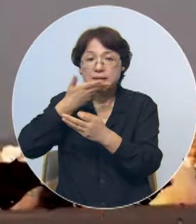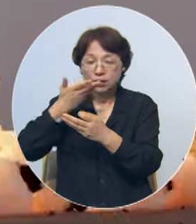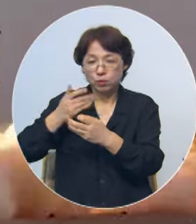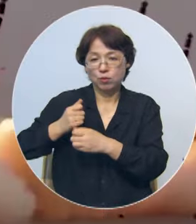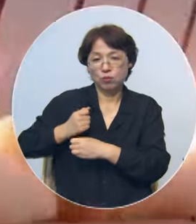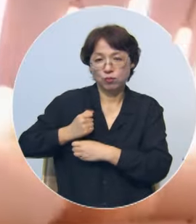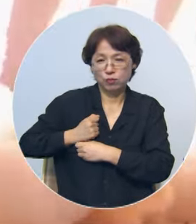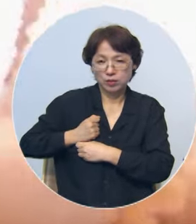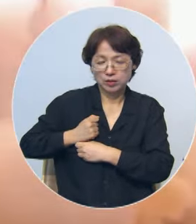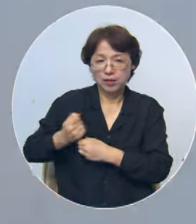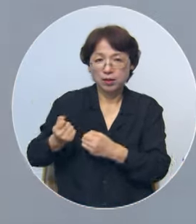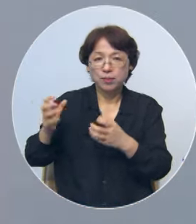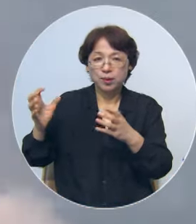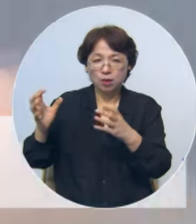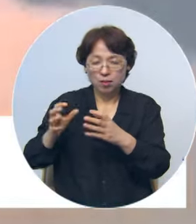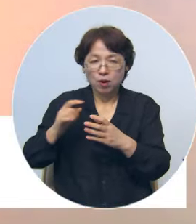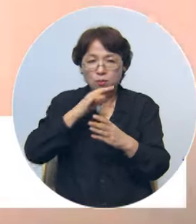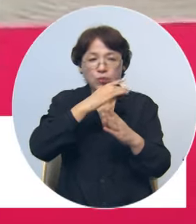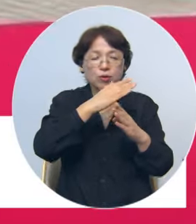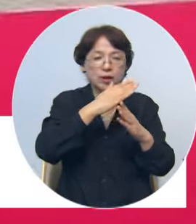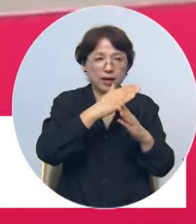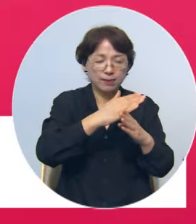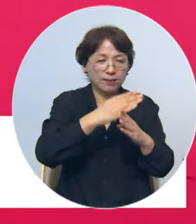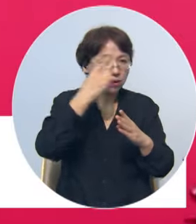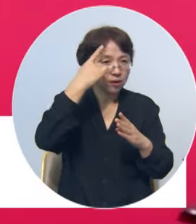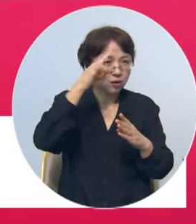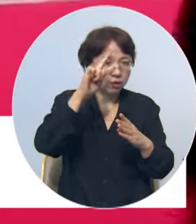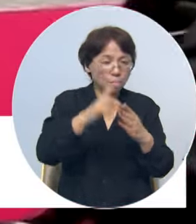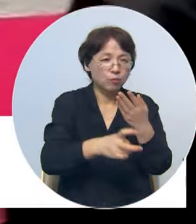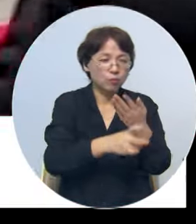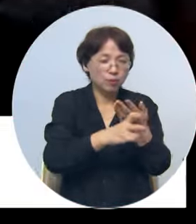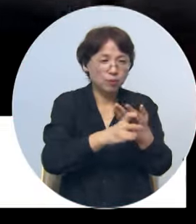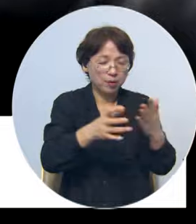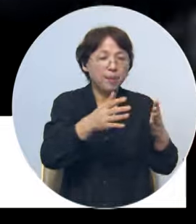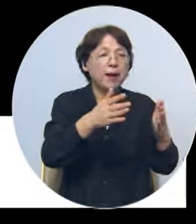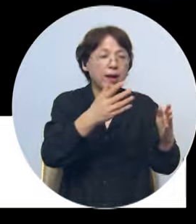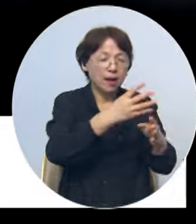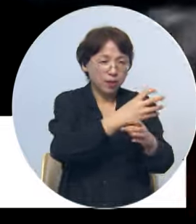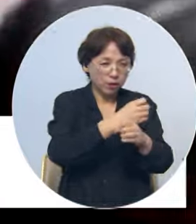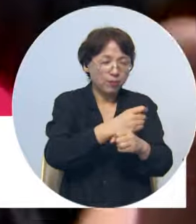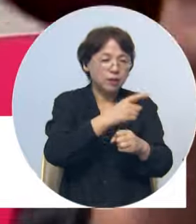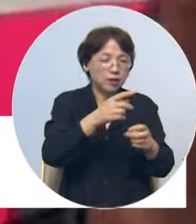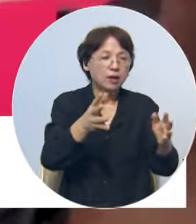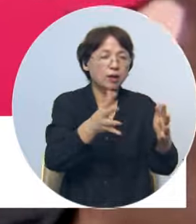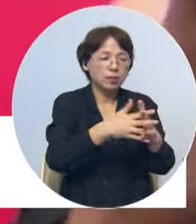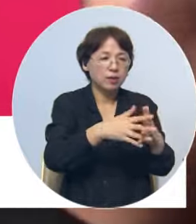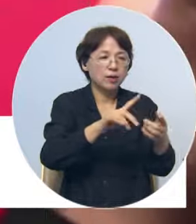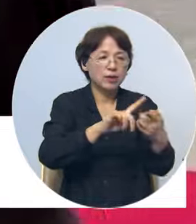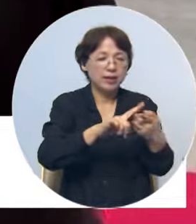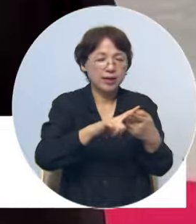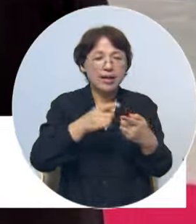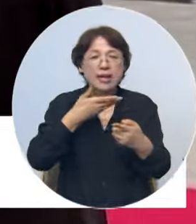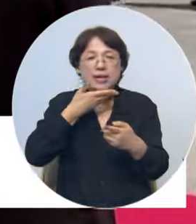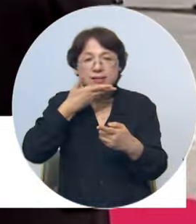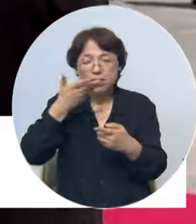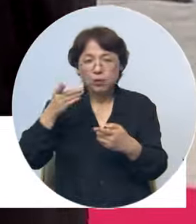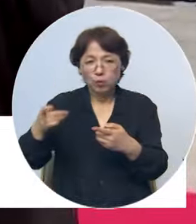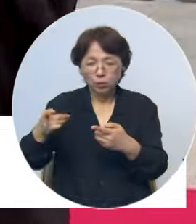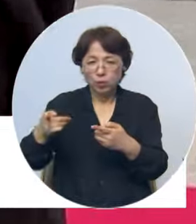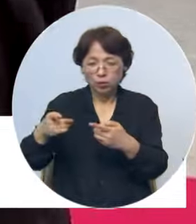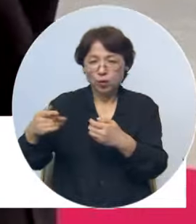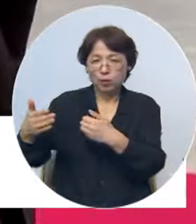언급했습니다. 북한의 계속되는 도발과 러북 간 불법 군사 협력에 대해 체코와 같은 가치 공유국과의 전략적